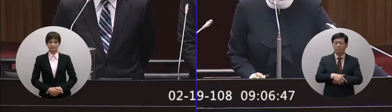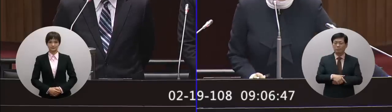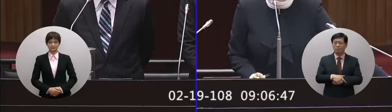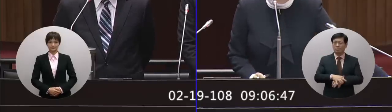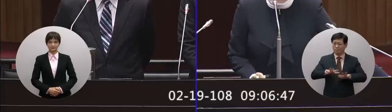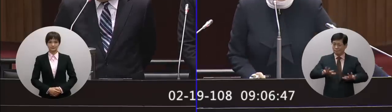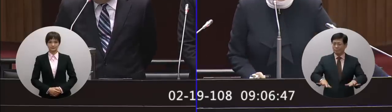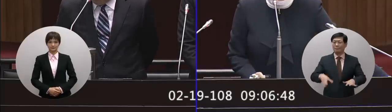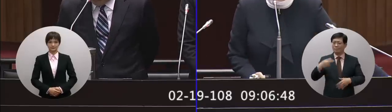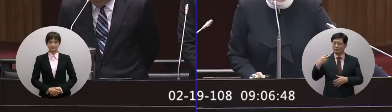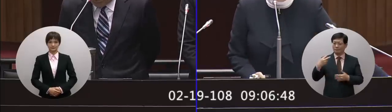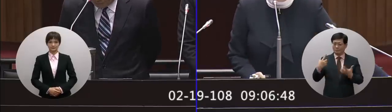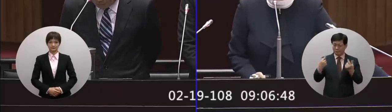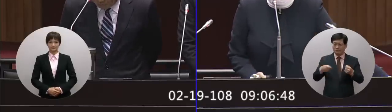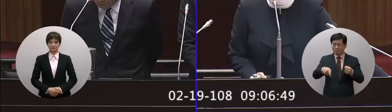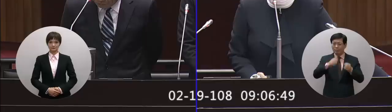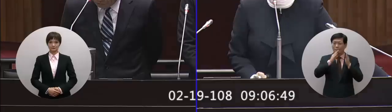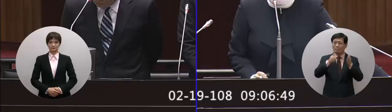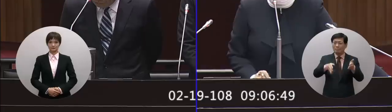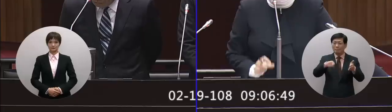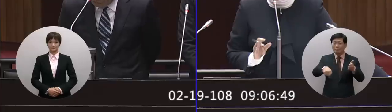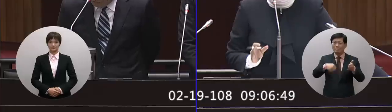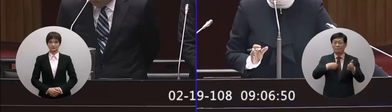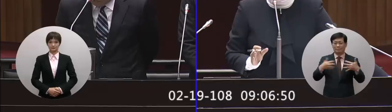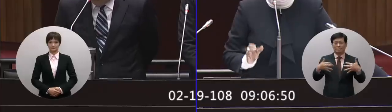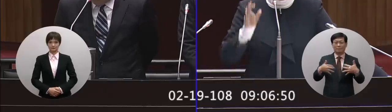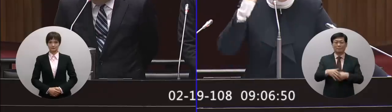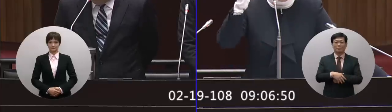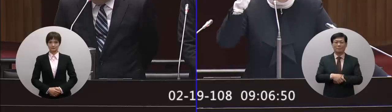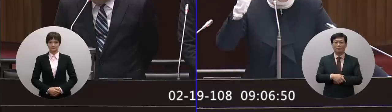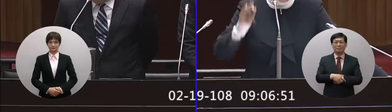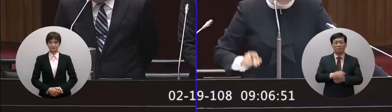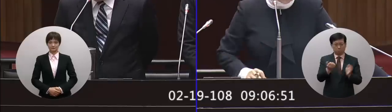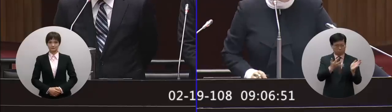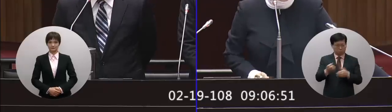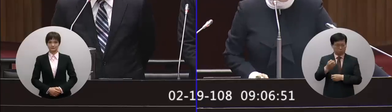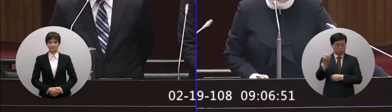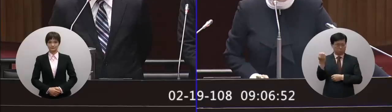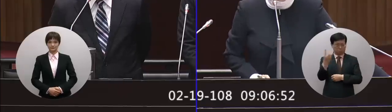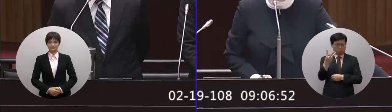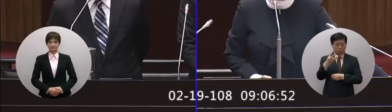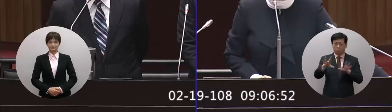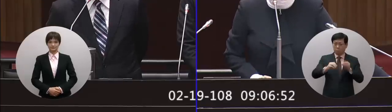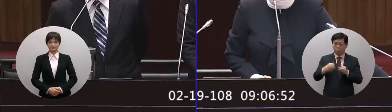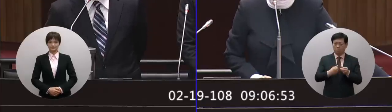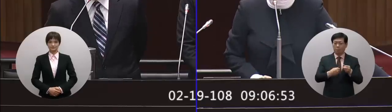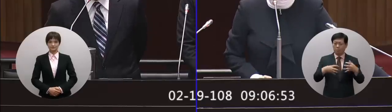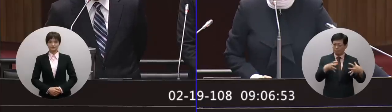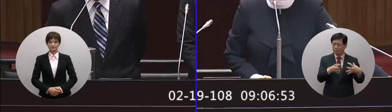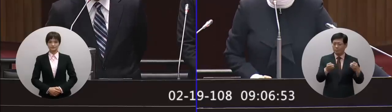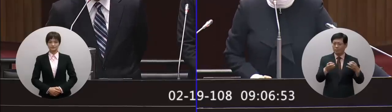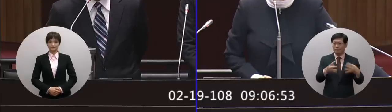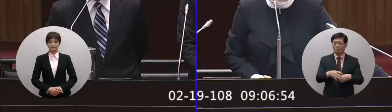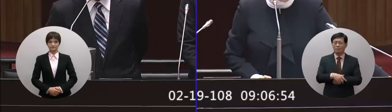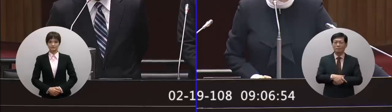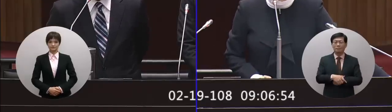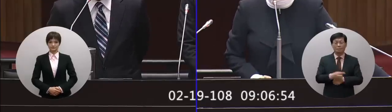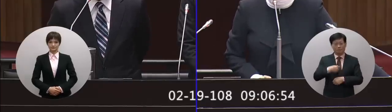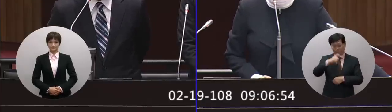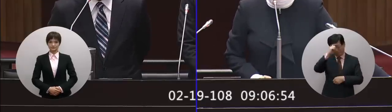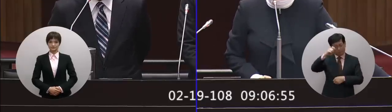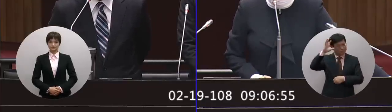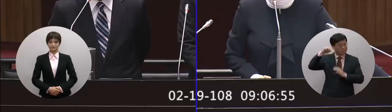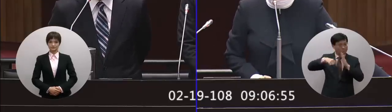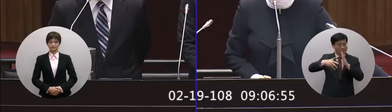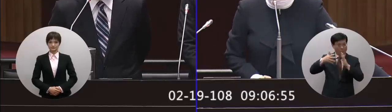今天本席在原住民转型正义的主题上面，我准备了3个资料要跟院长您讨论。我期待苏